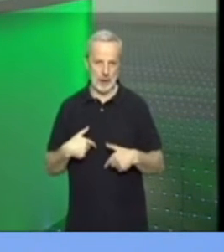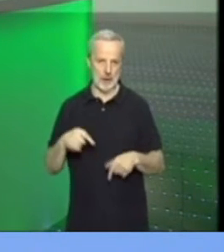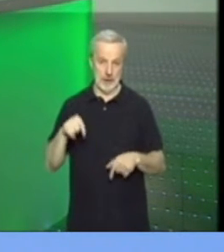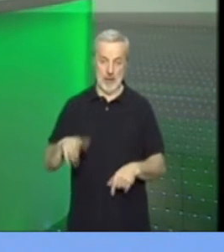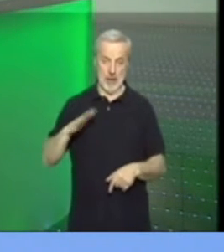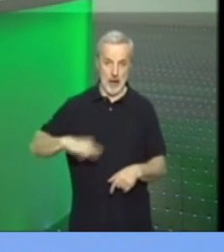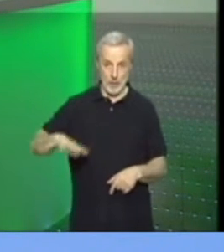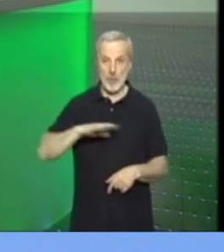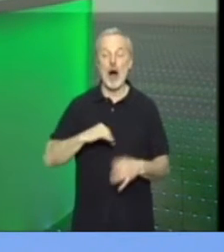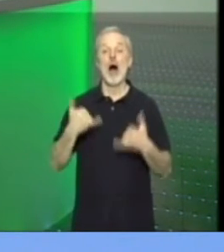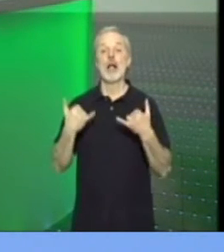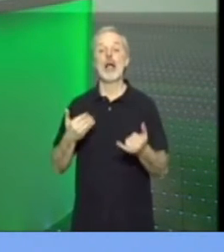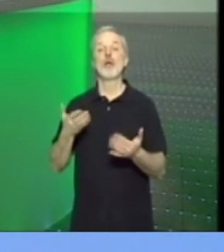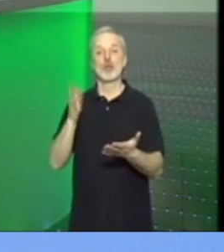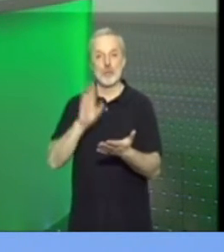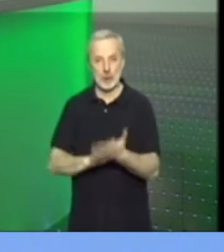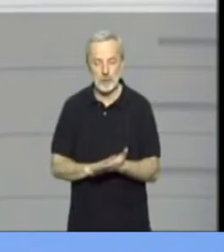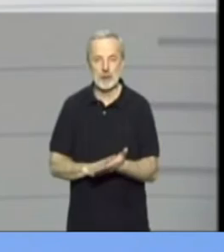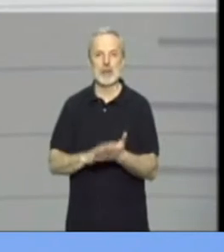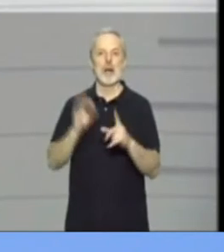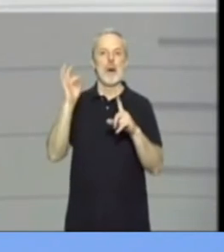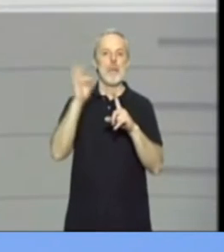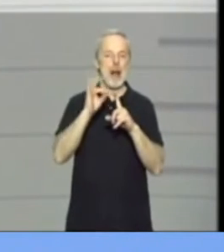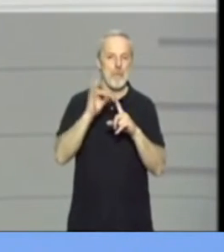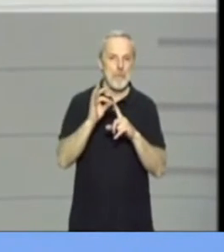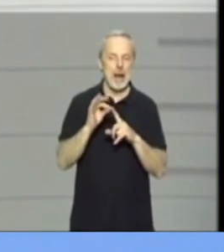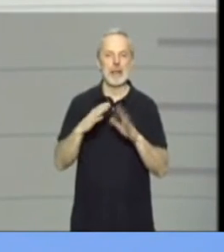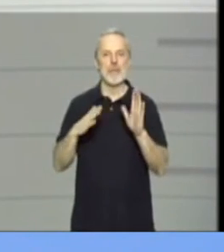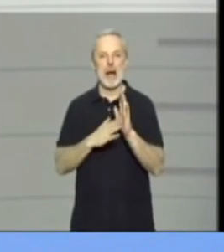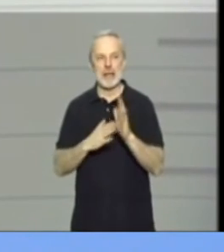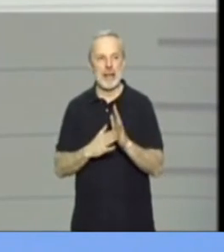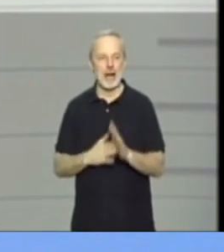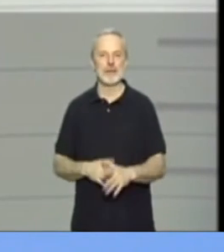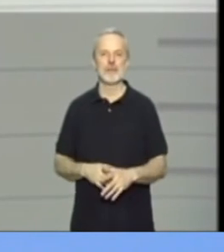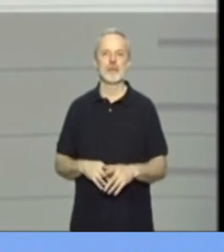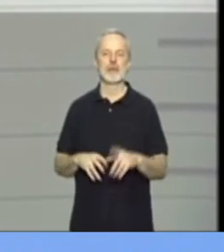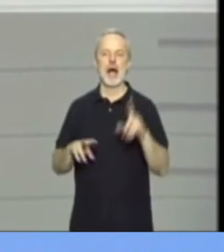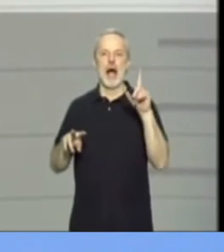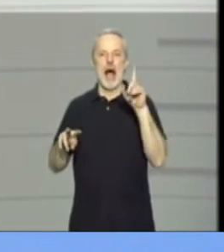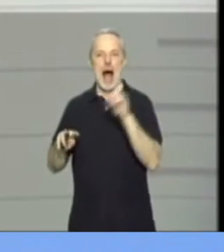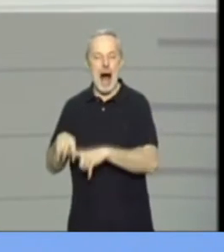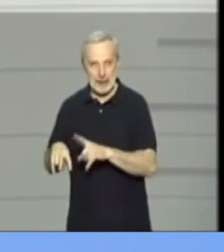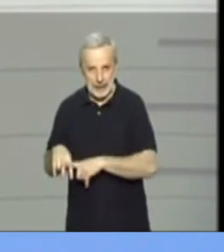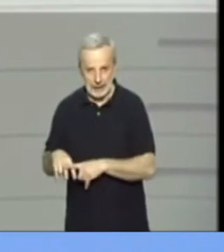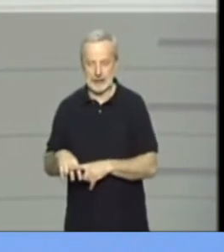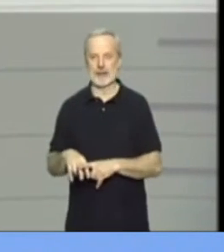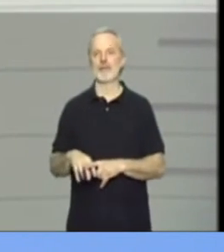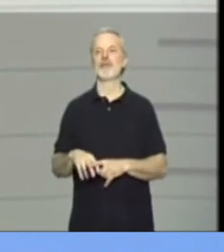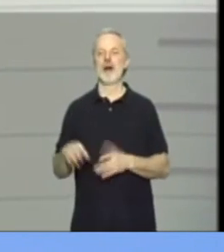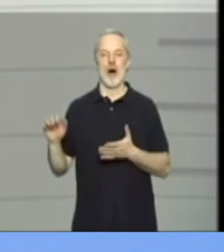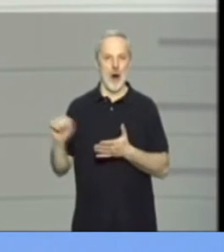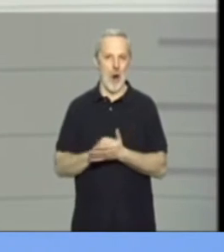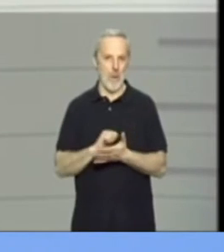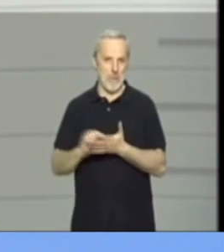kontinentálních týmů. Letos máme potvrzený tým Plumper Merida, tým Etix opět, tak tomu jste měl hodně blízko asi.